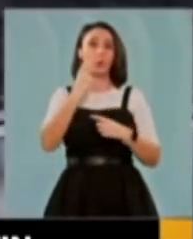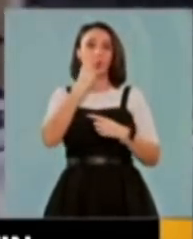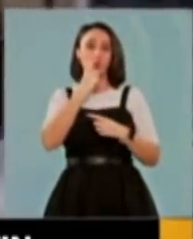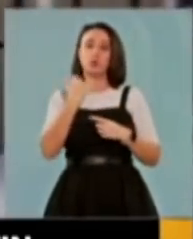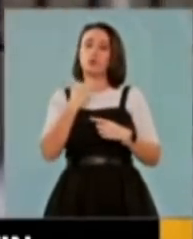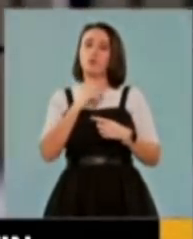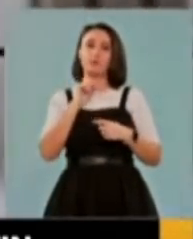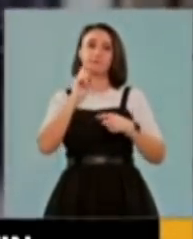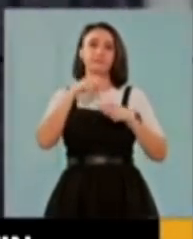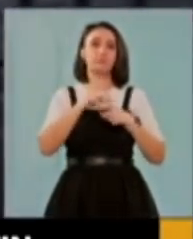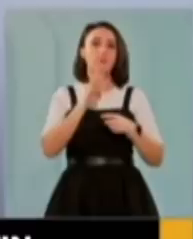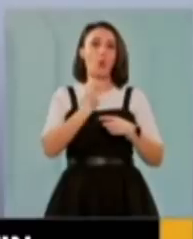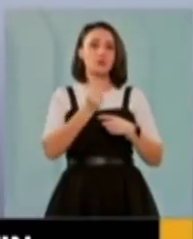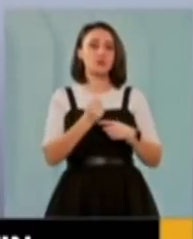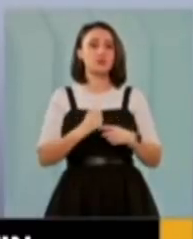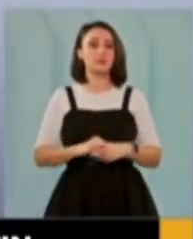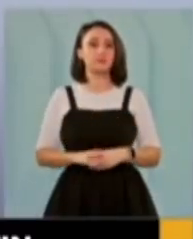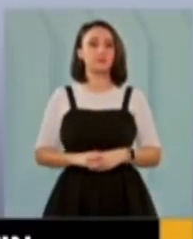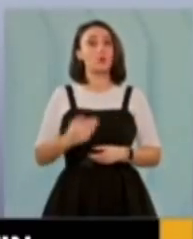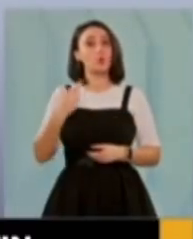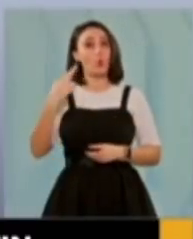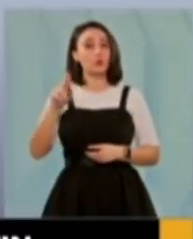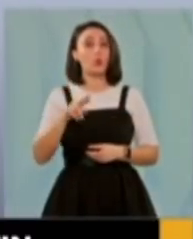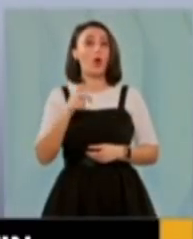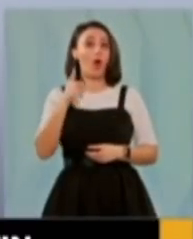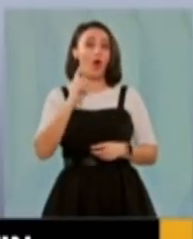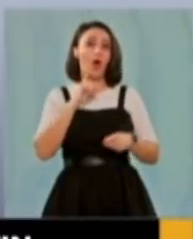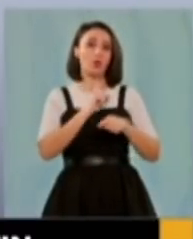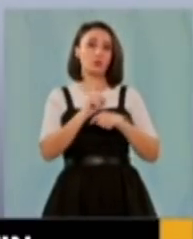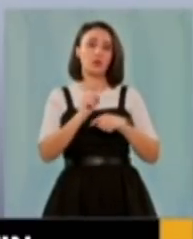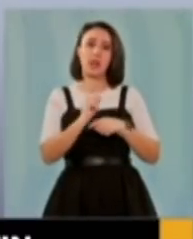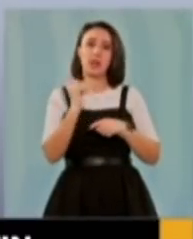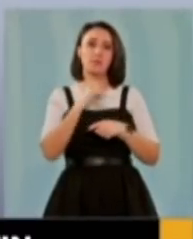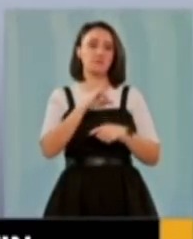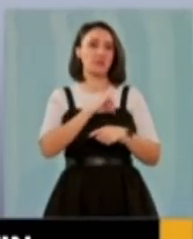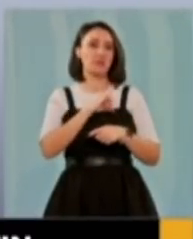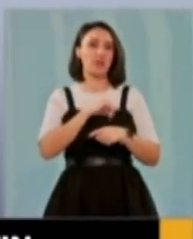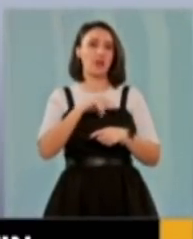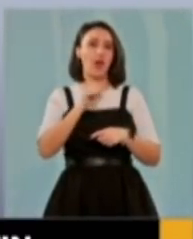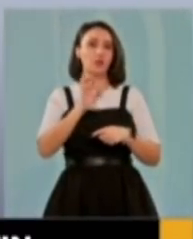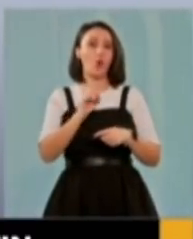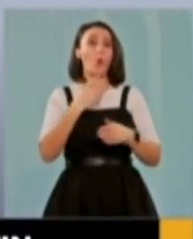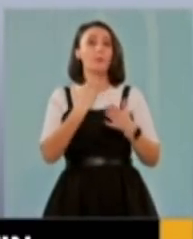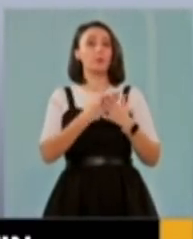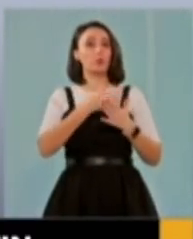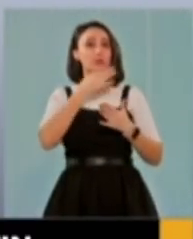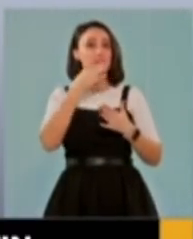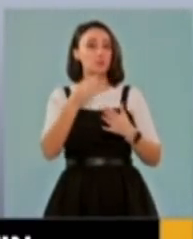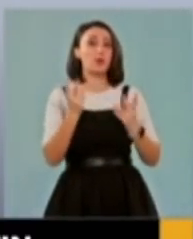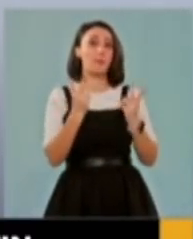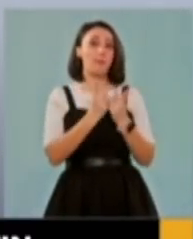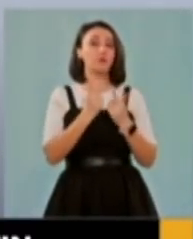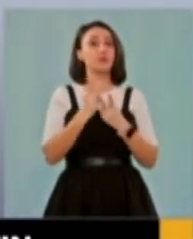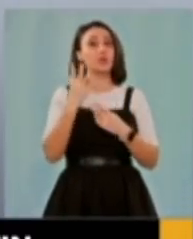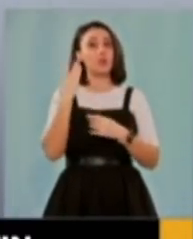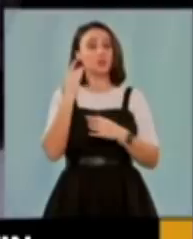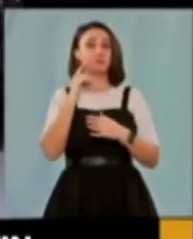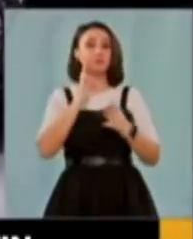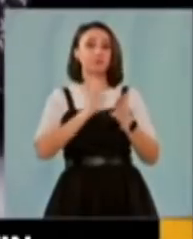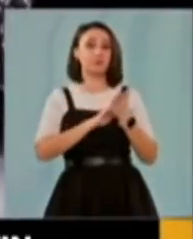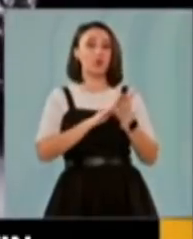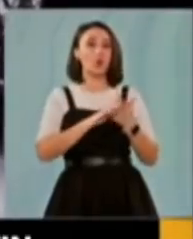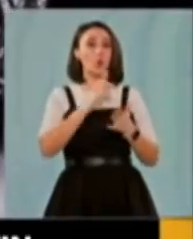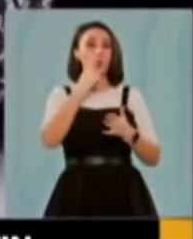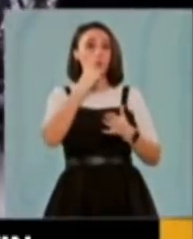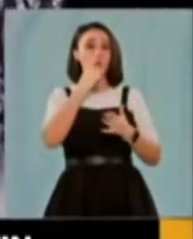intervenția lui Boris Johnson în continuare kremlinul a acuzat lipsa de interes al Nato pentru un răspuns adecvat la îngrijorările fondate ale